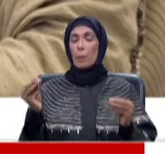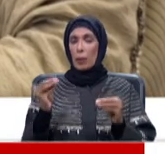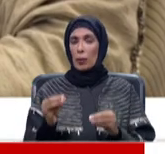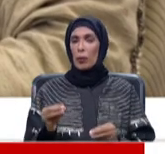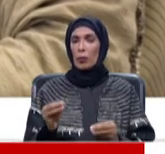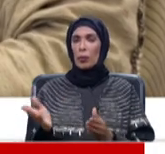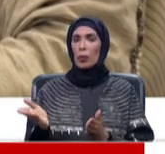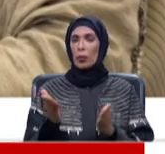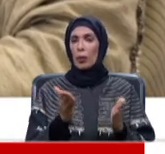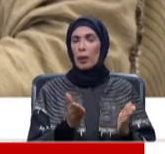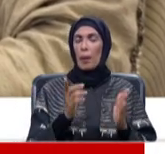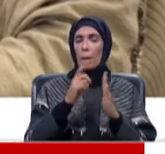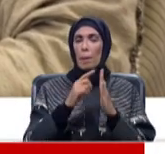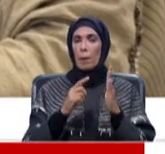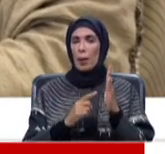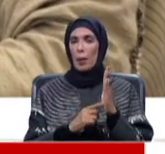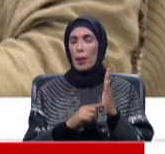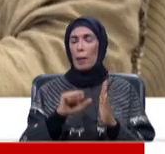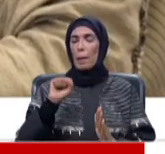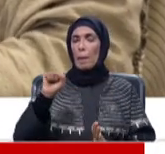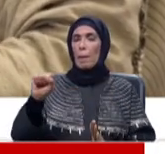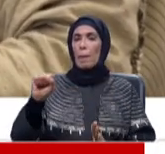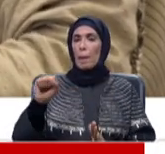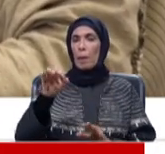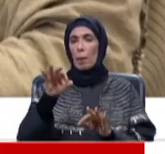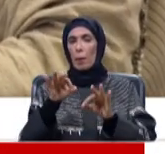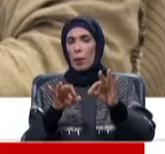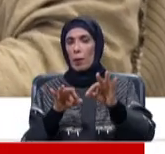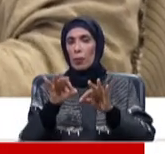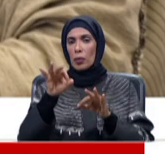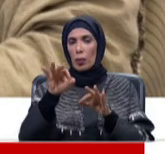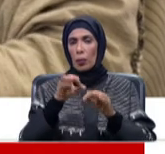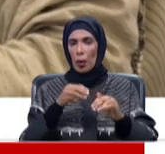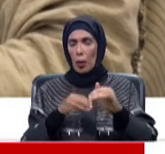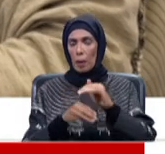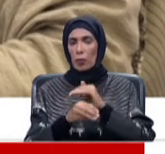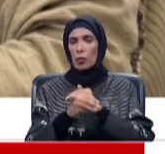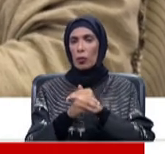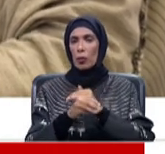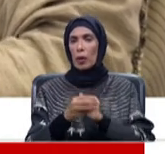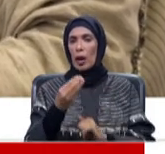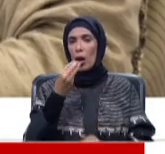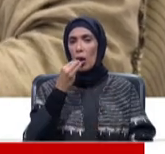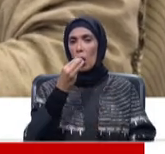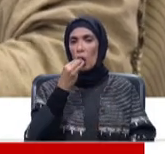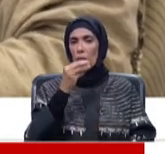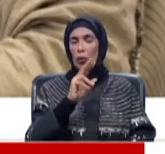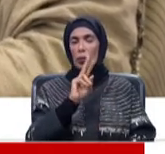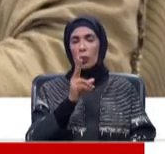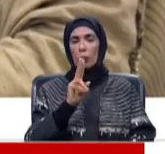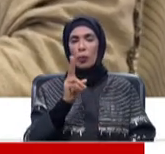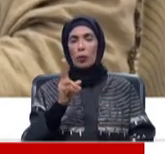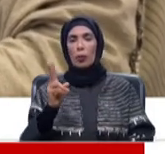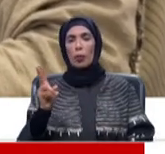الدعوة لتبني قانون نموذجي استراتيجي لتأمين المخزون الاستراتيجي للسلع الضرورية والتي